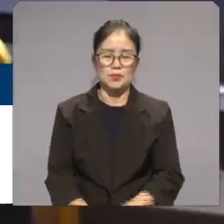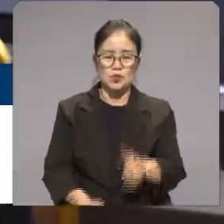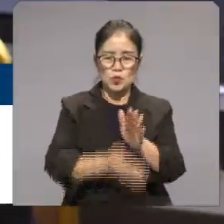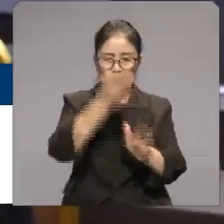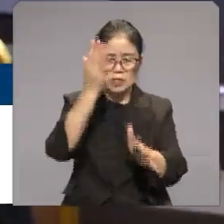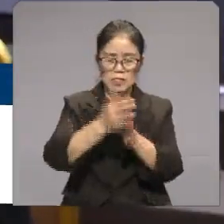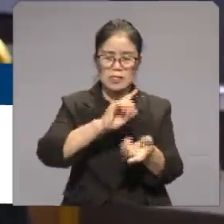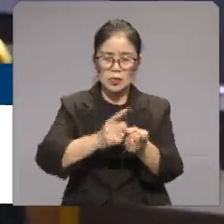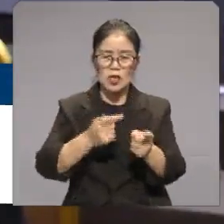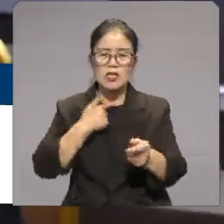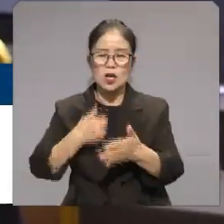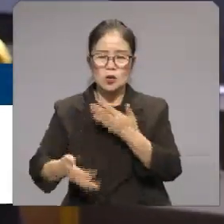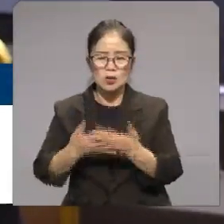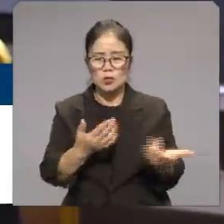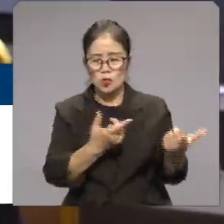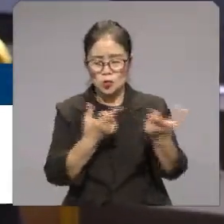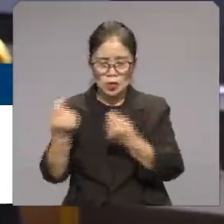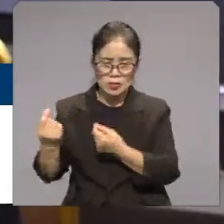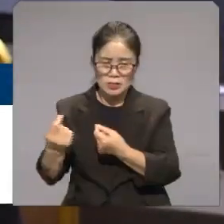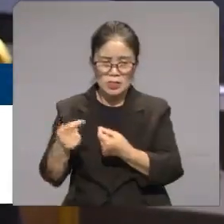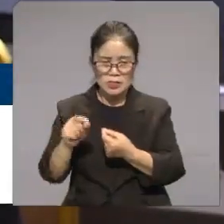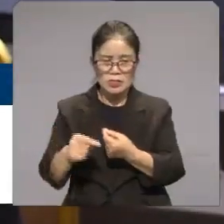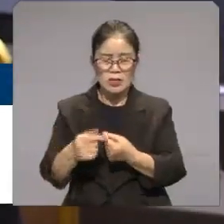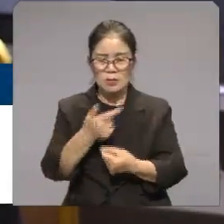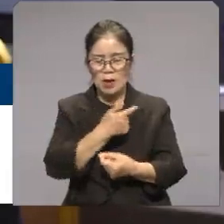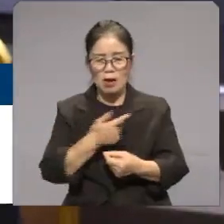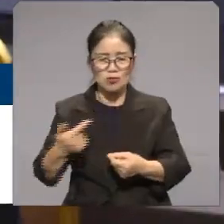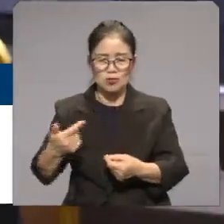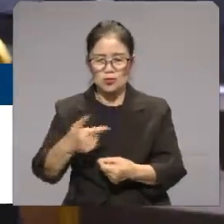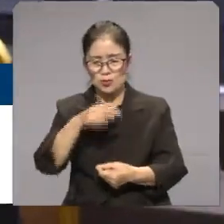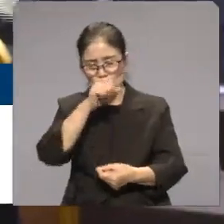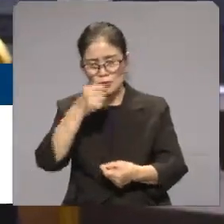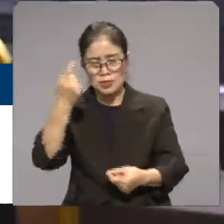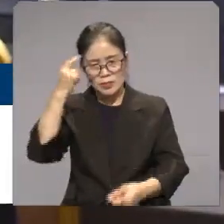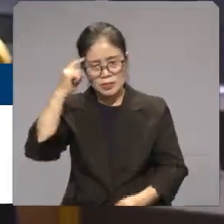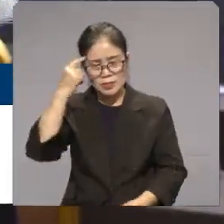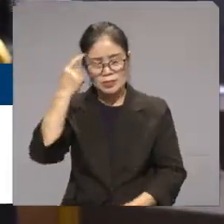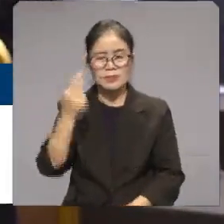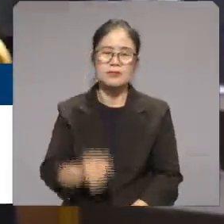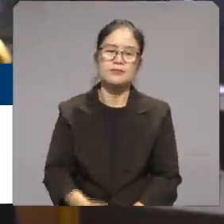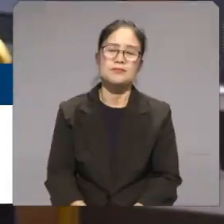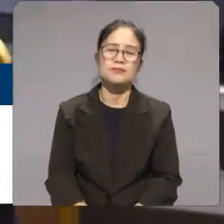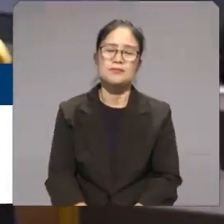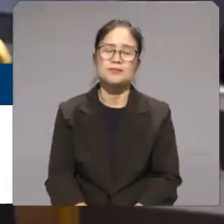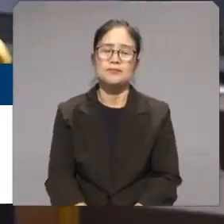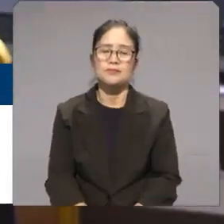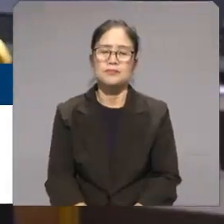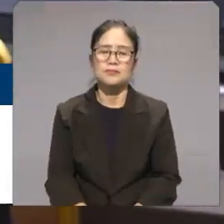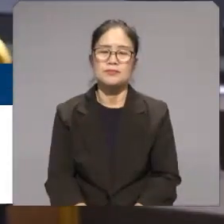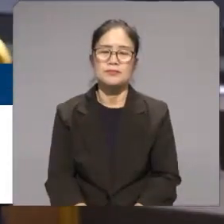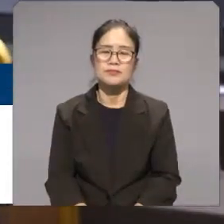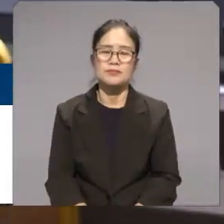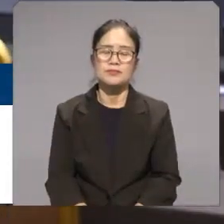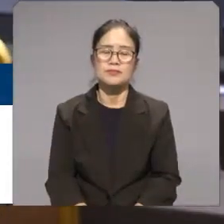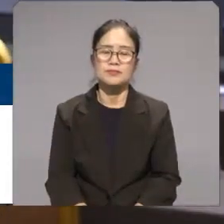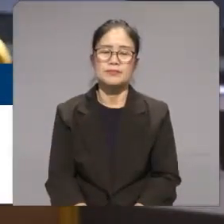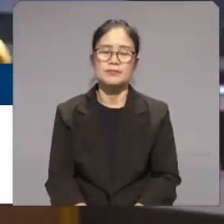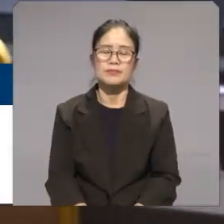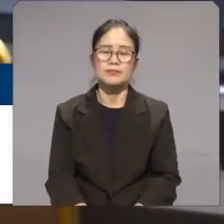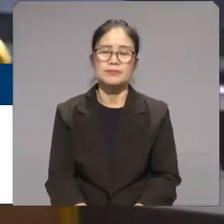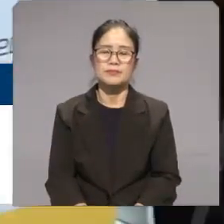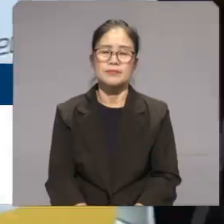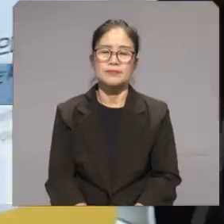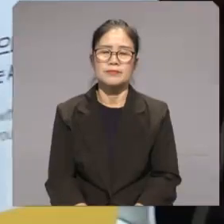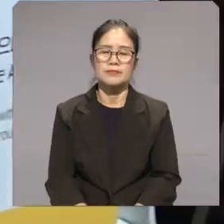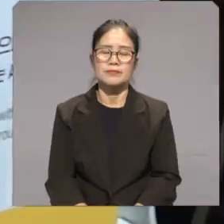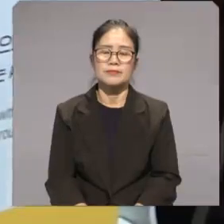is remarkable. It's a great forum for cities around the world to share their experiences and learn from each other. And we need that more than